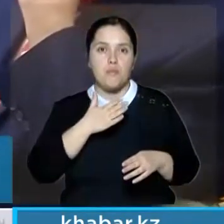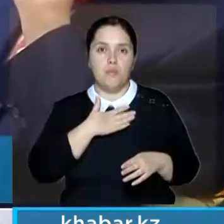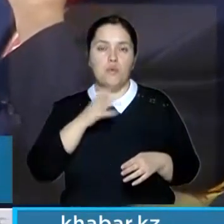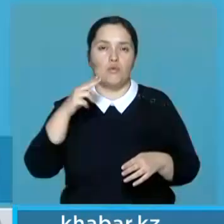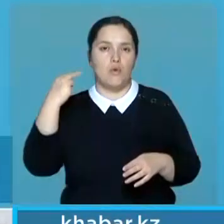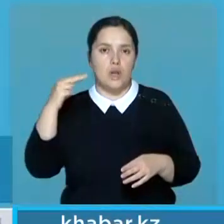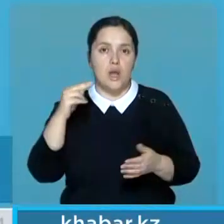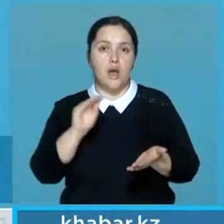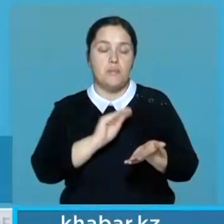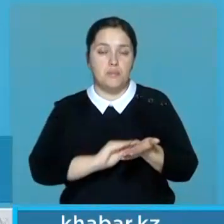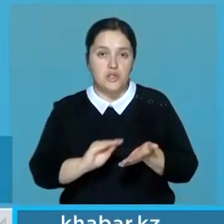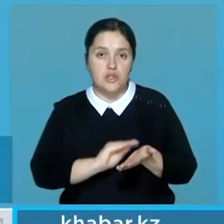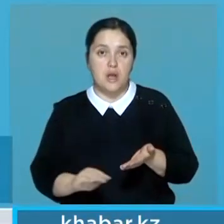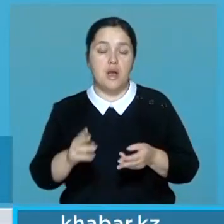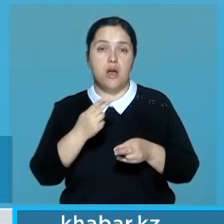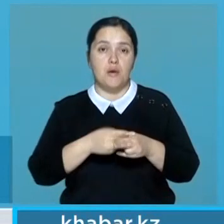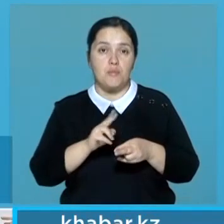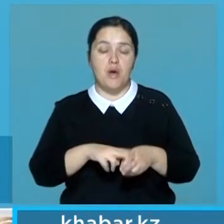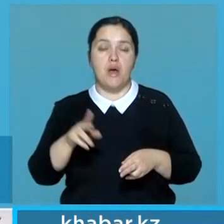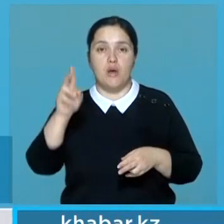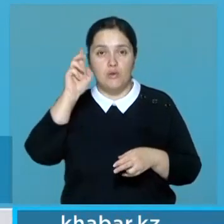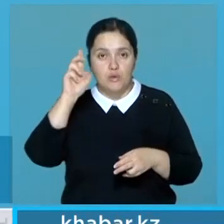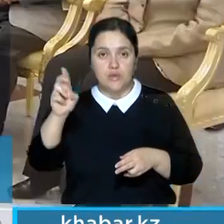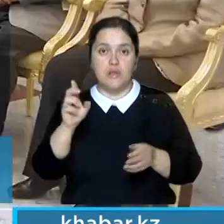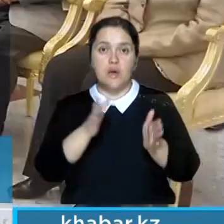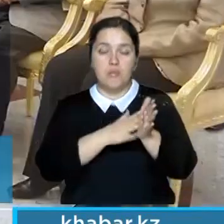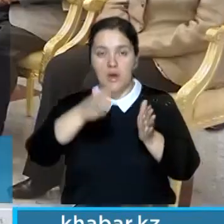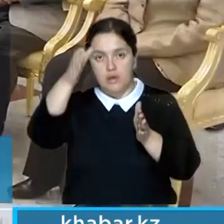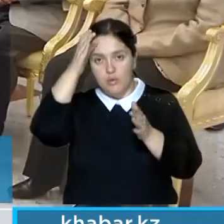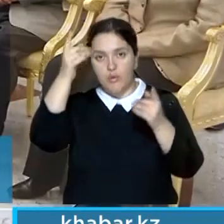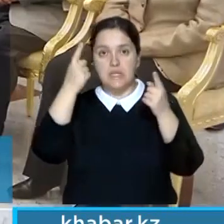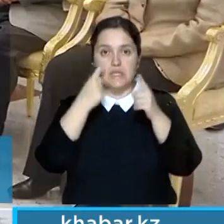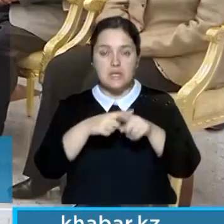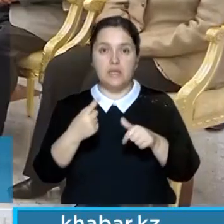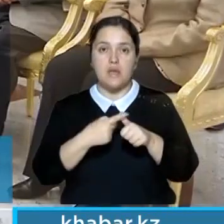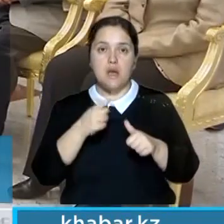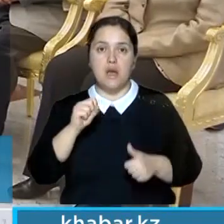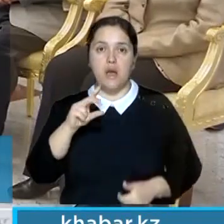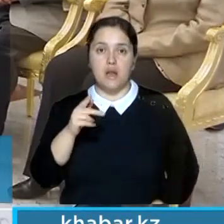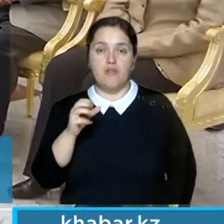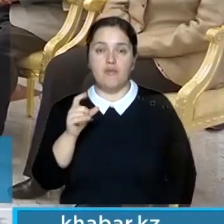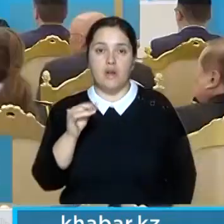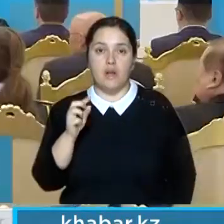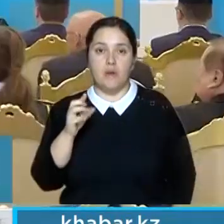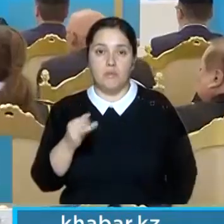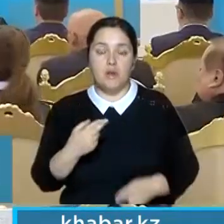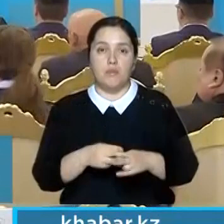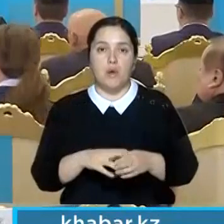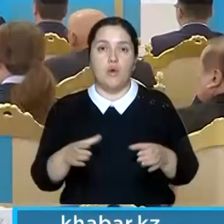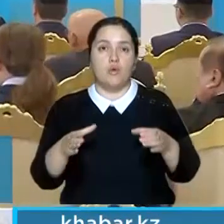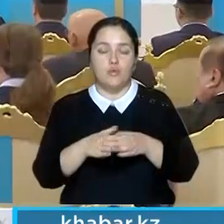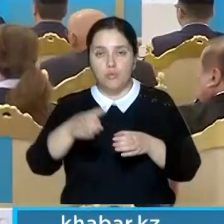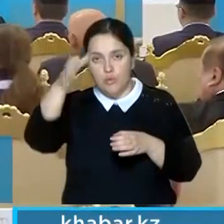литераторам. В этом году государственная премия в области науки и техники имени Аль-Фараби присуждается коллективу